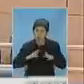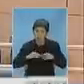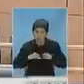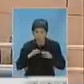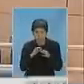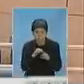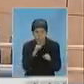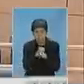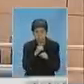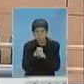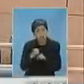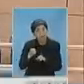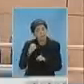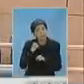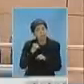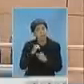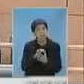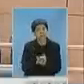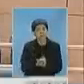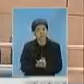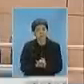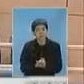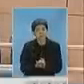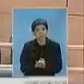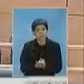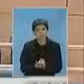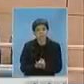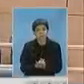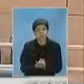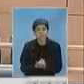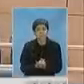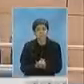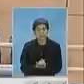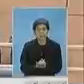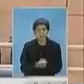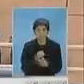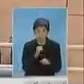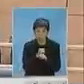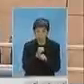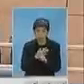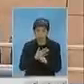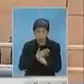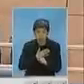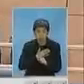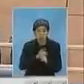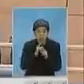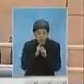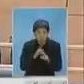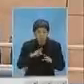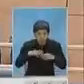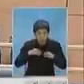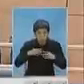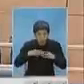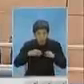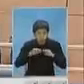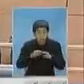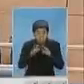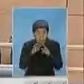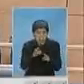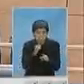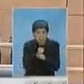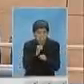กลไกของอำนาจรัฐประหารแล้วให้เราต้องก้มกราบการว่านี่คือขบวน